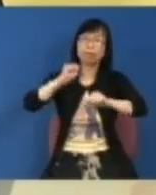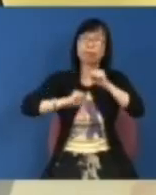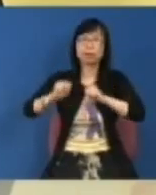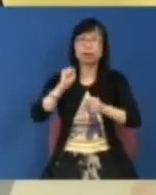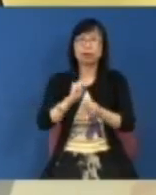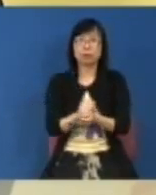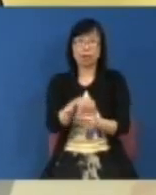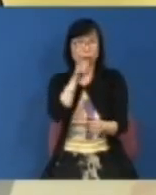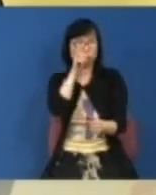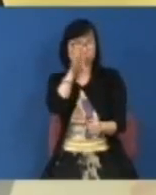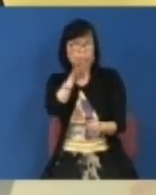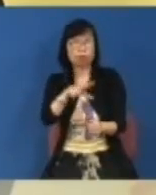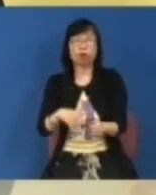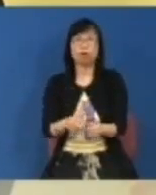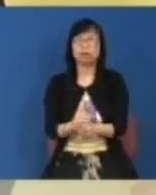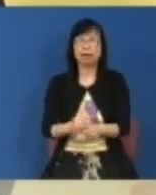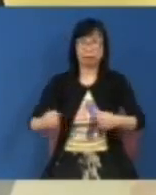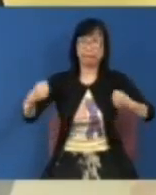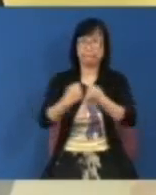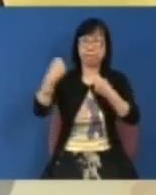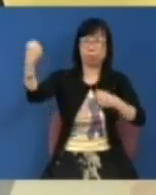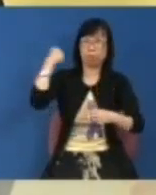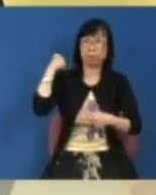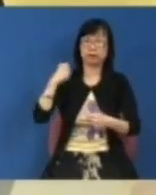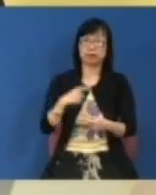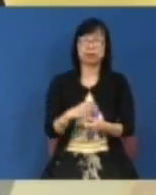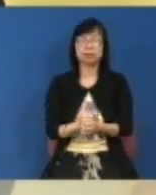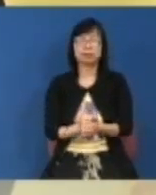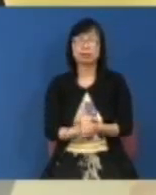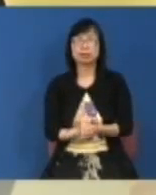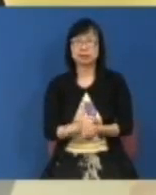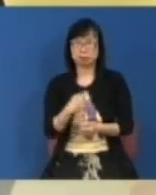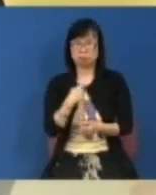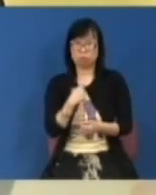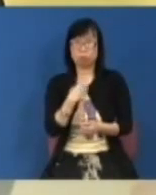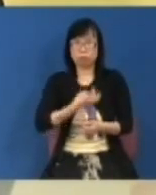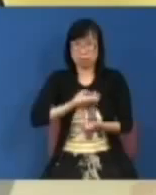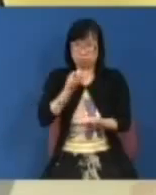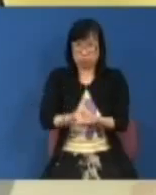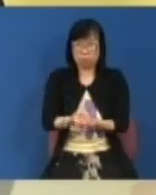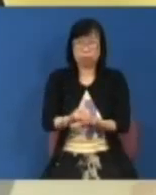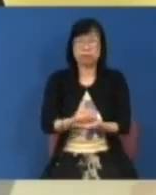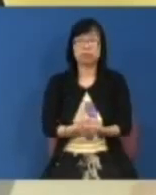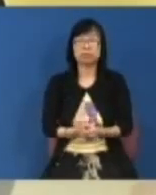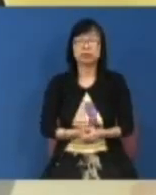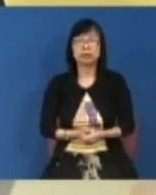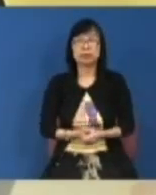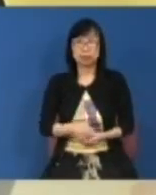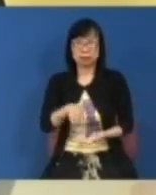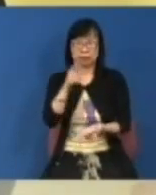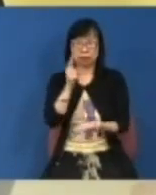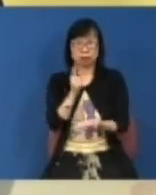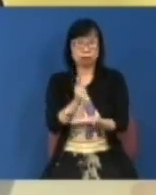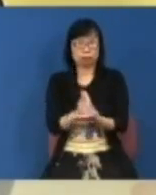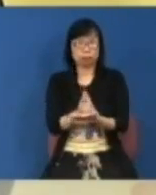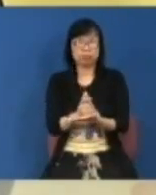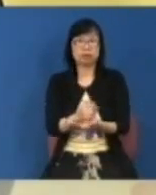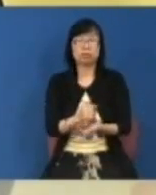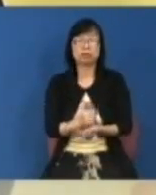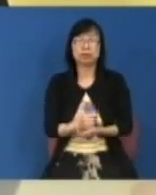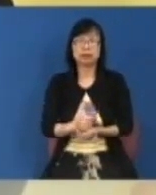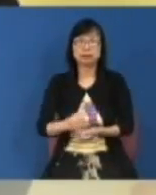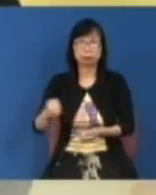說人家使用暴力，其實是非常小心的，因為他一定要揭諸於目的，而且它是一個重要的手段你才得。咁